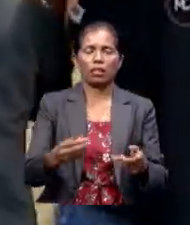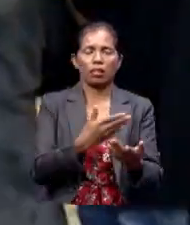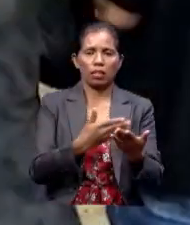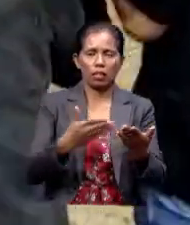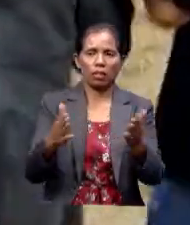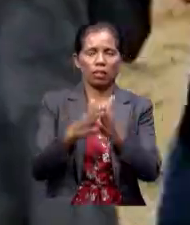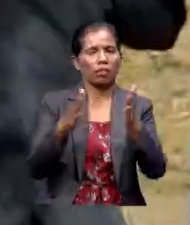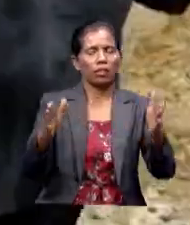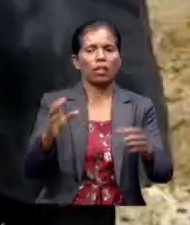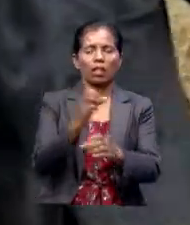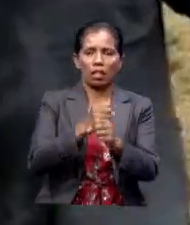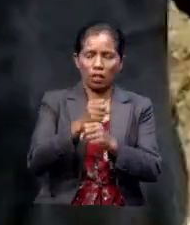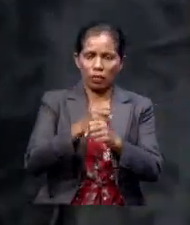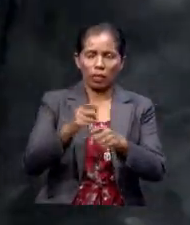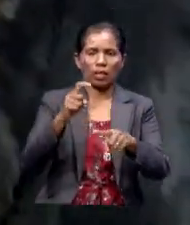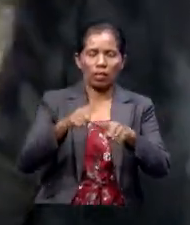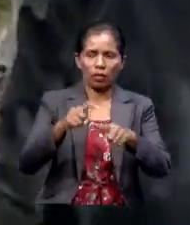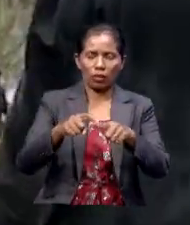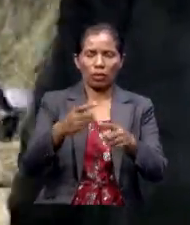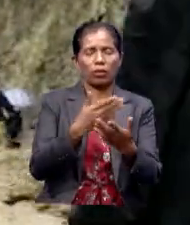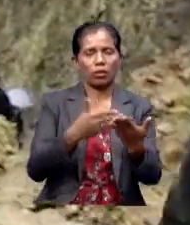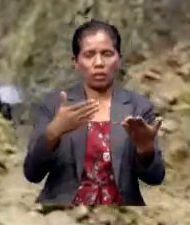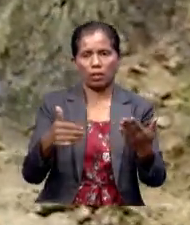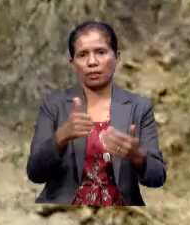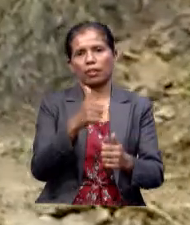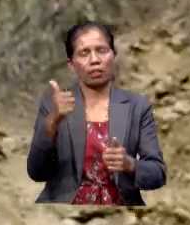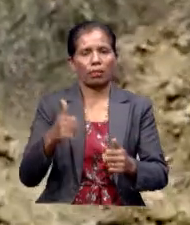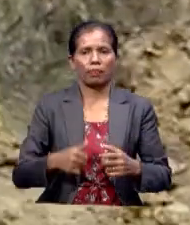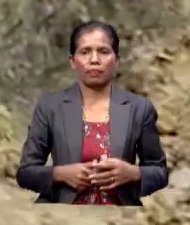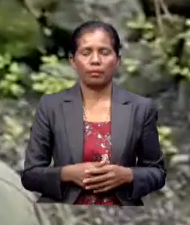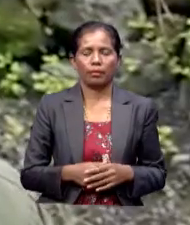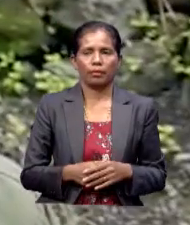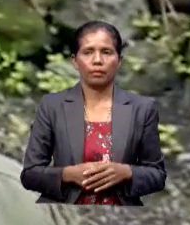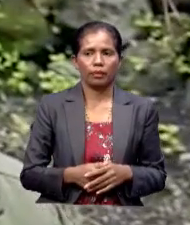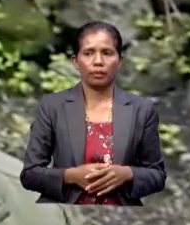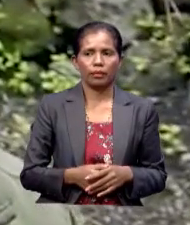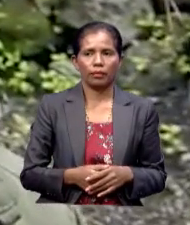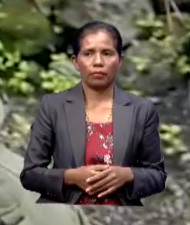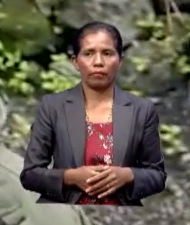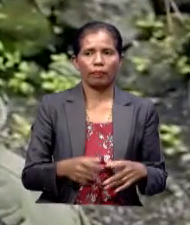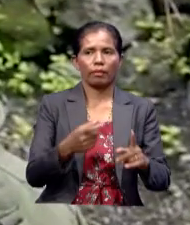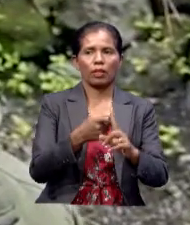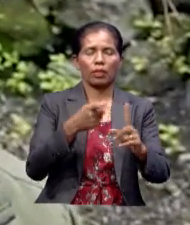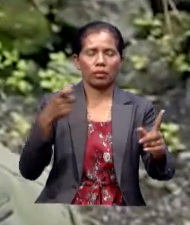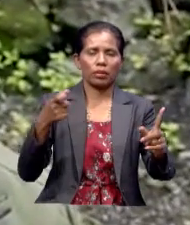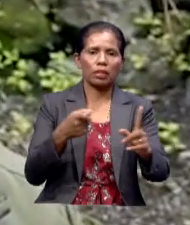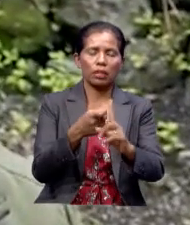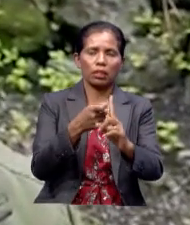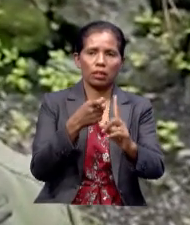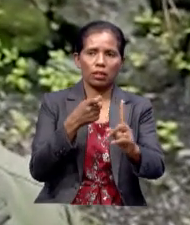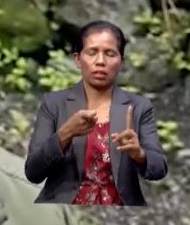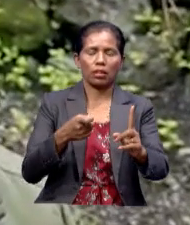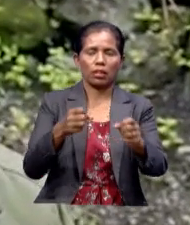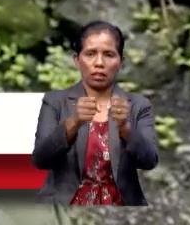lokal liu-liu kafe koto no produto lokal seluk. Liga posi area